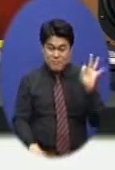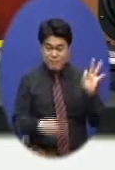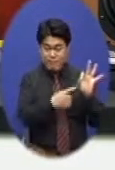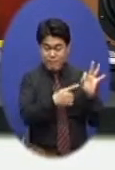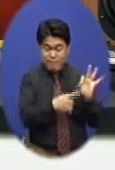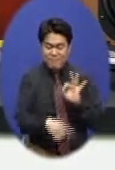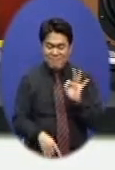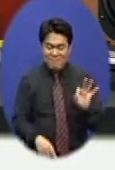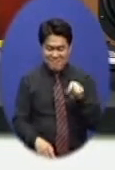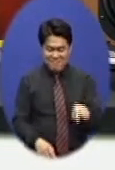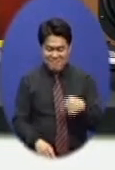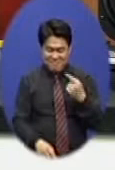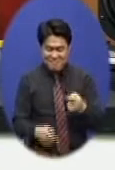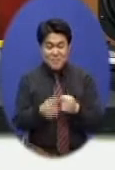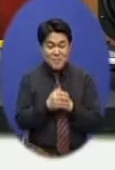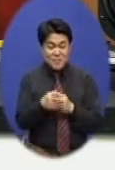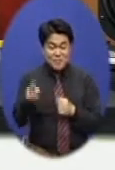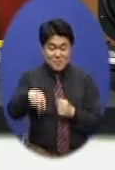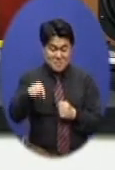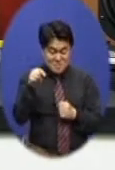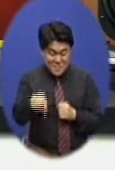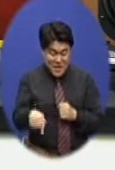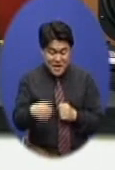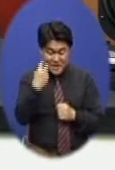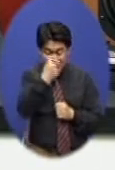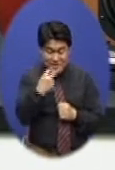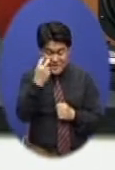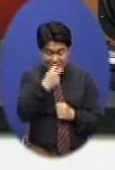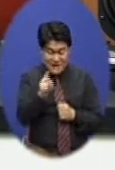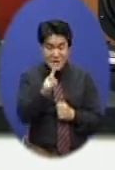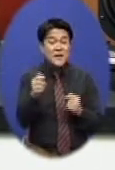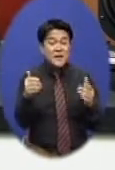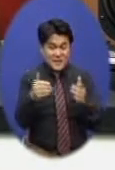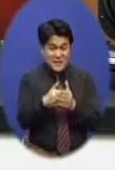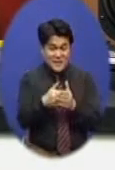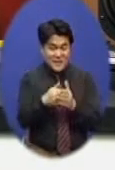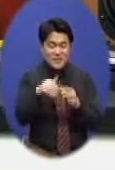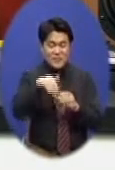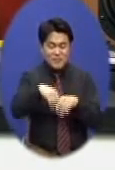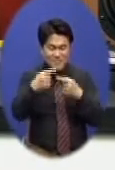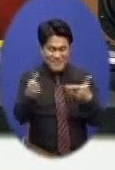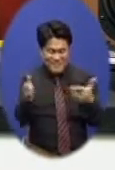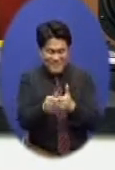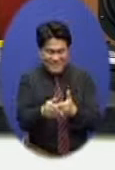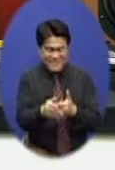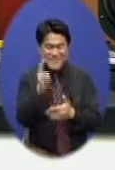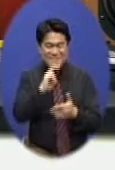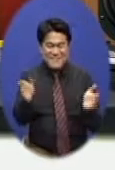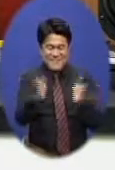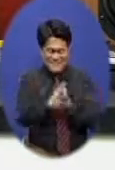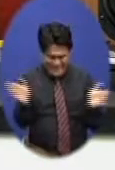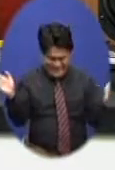때문에 10번을 누르시고 네. 우물정자를 누르면 심사가 완료됩니다. 네, 번지영 주말